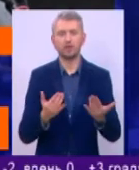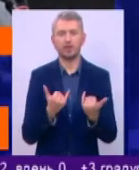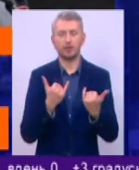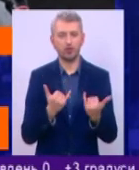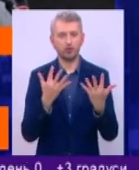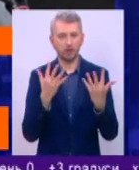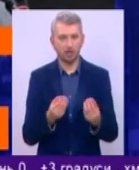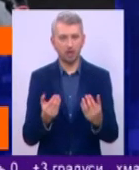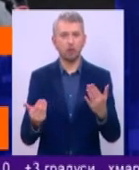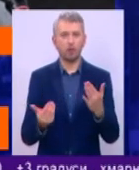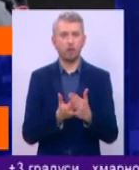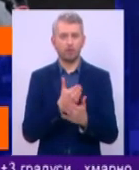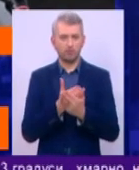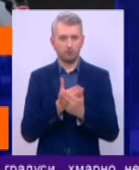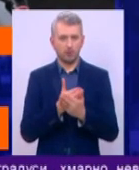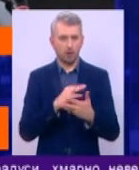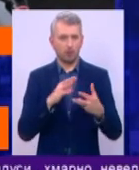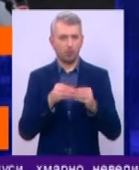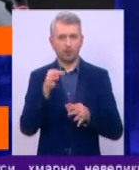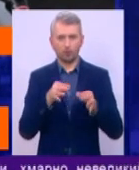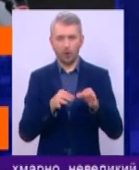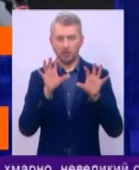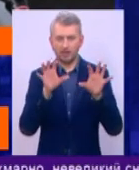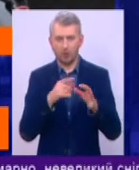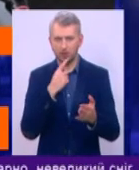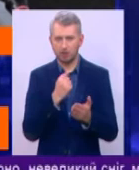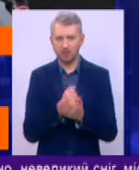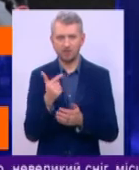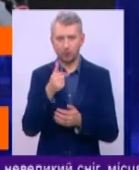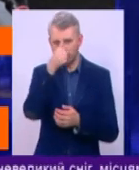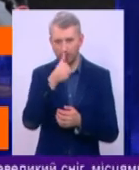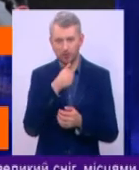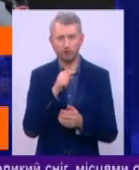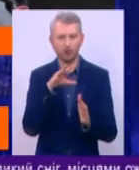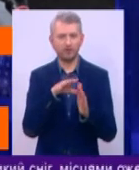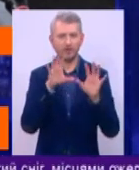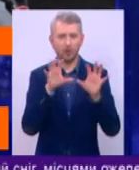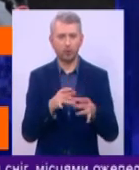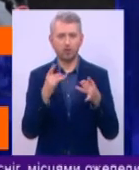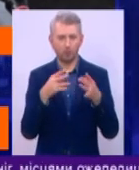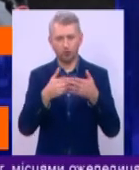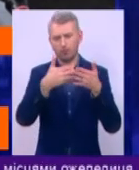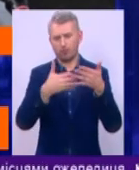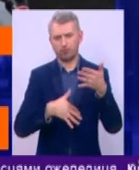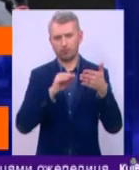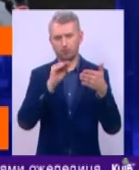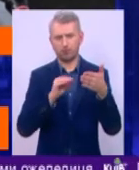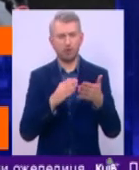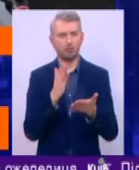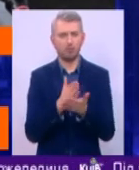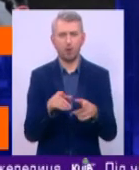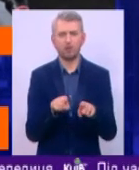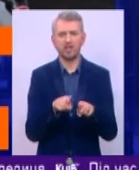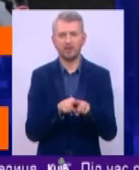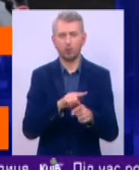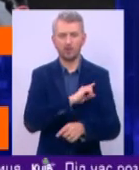день нові процесуальні закони прийнято в грудні місяці. Вони вже просто в законі просто перелічуються і мають рівну силу на ту